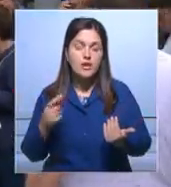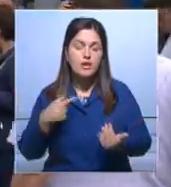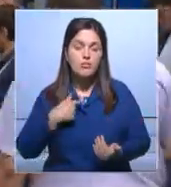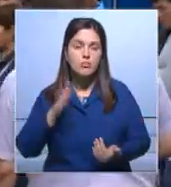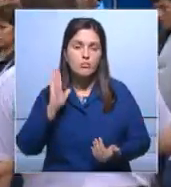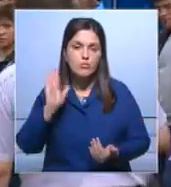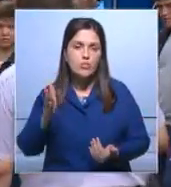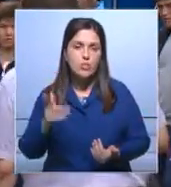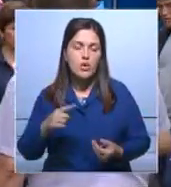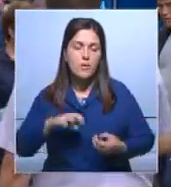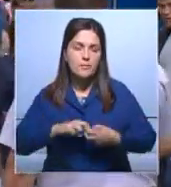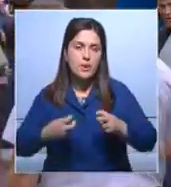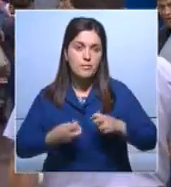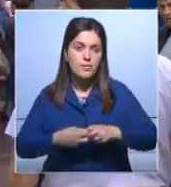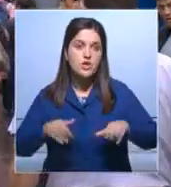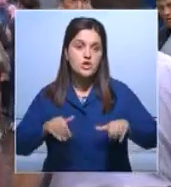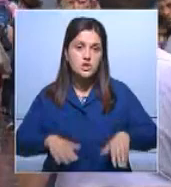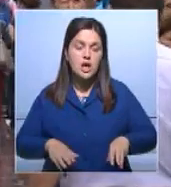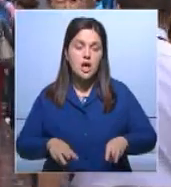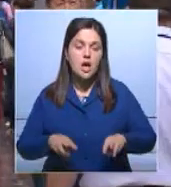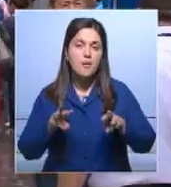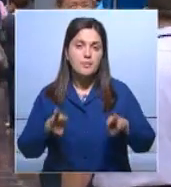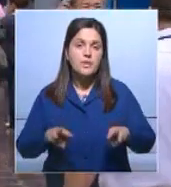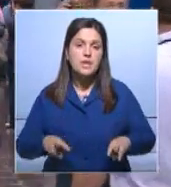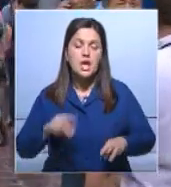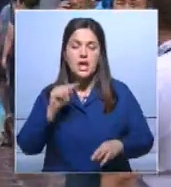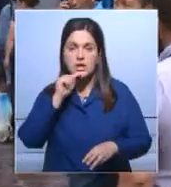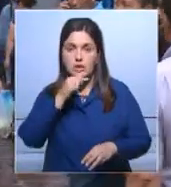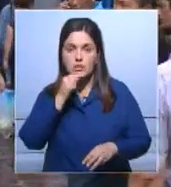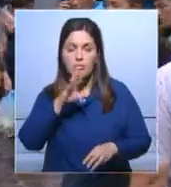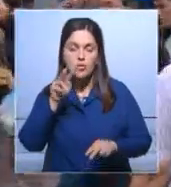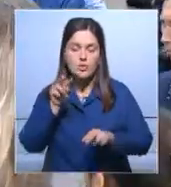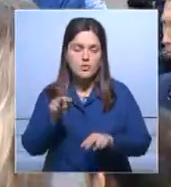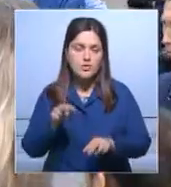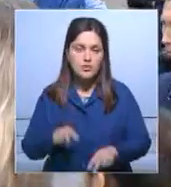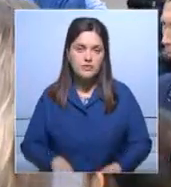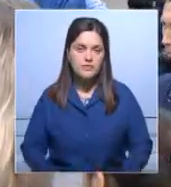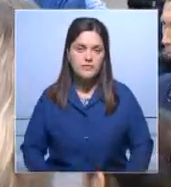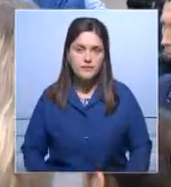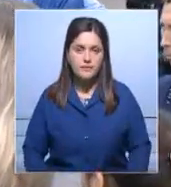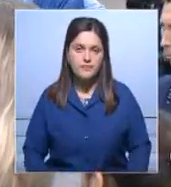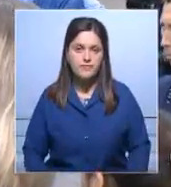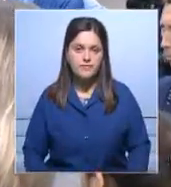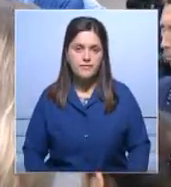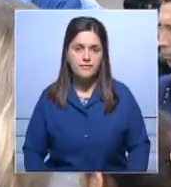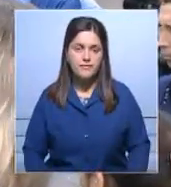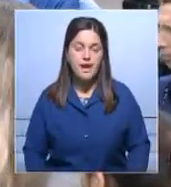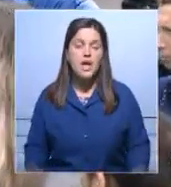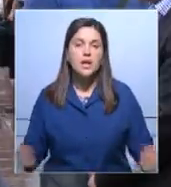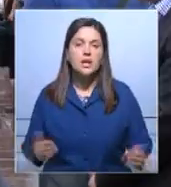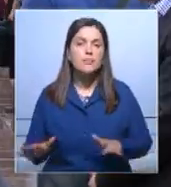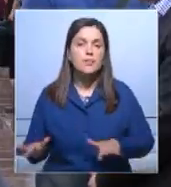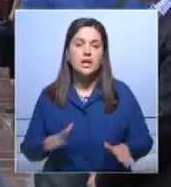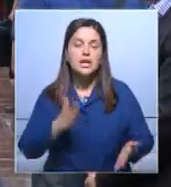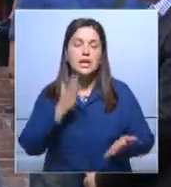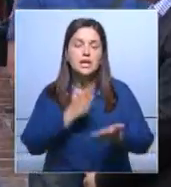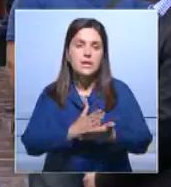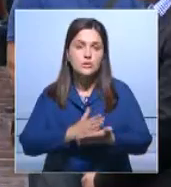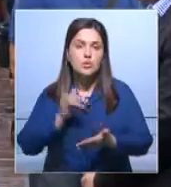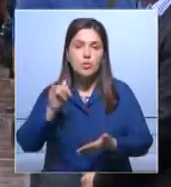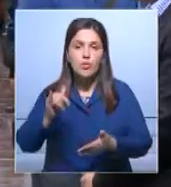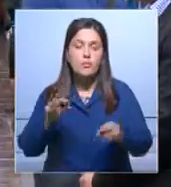мы этим вопросом сейчас с министром экономики берем на контроль, будем заниматься. Какие механизмы у правительства есть? Есть механизм пороговых